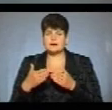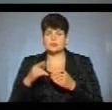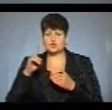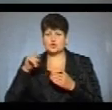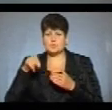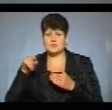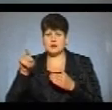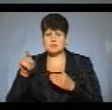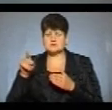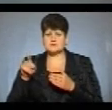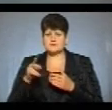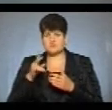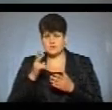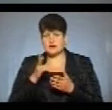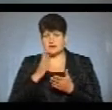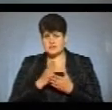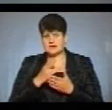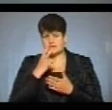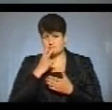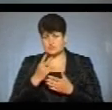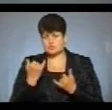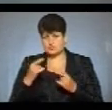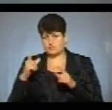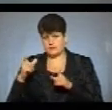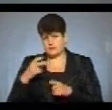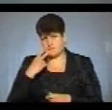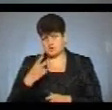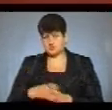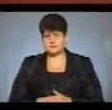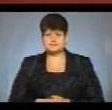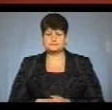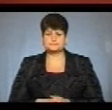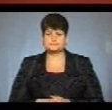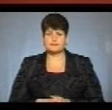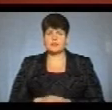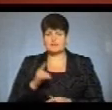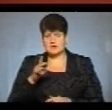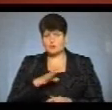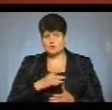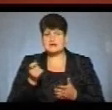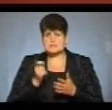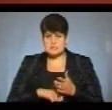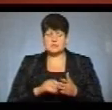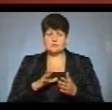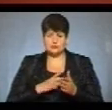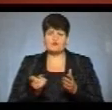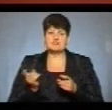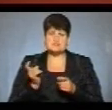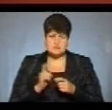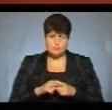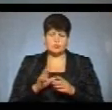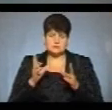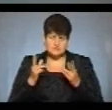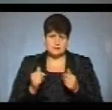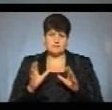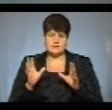нумерації, але вона є, видна, сьогодні фотографували, ми бачили. Тобто вона була закритою, був замок, значить, сколотку, як це все має